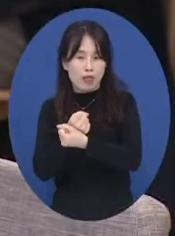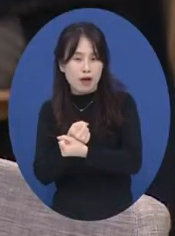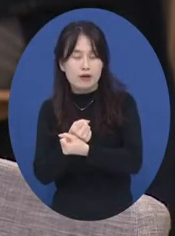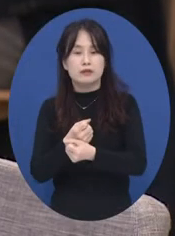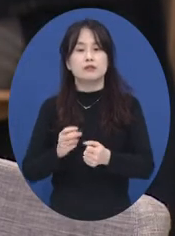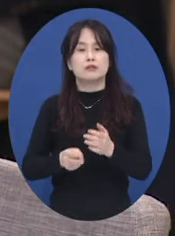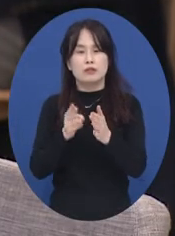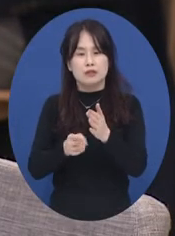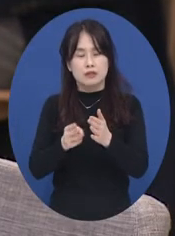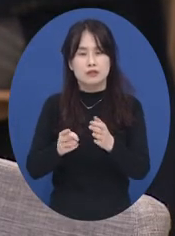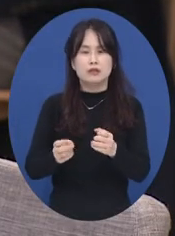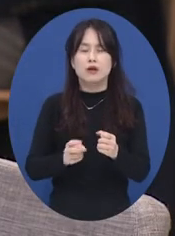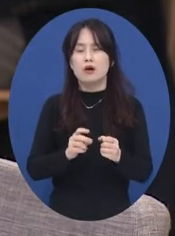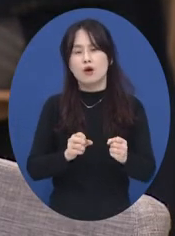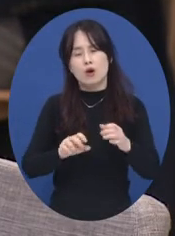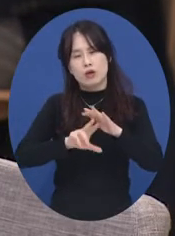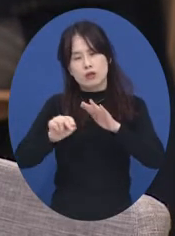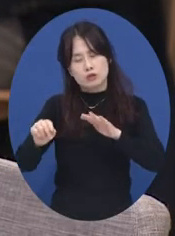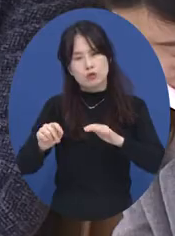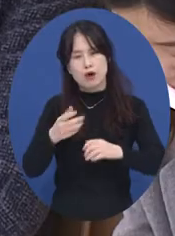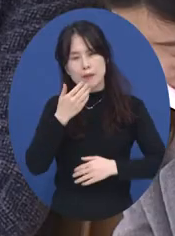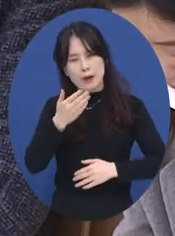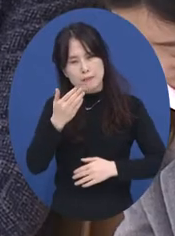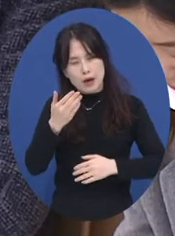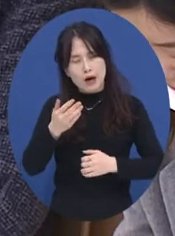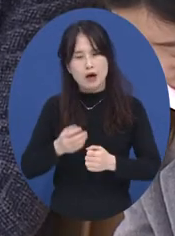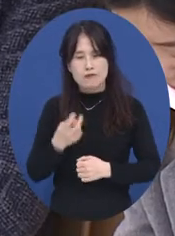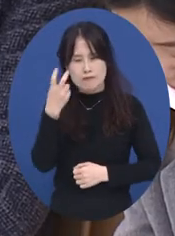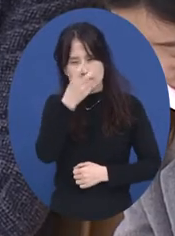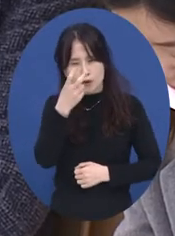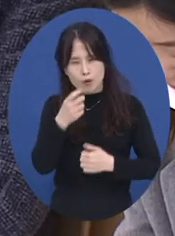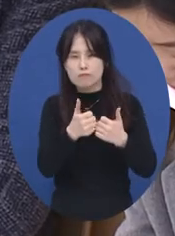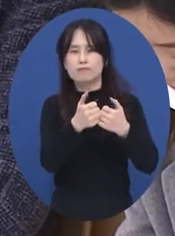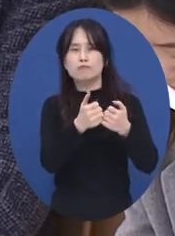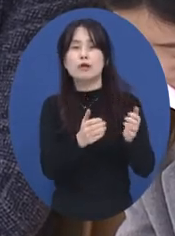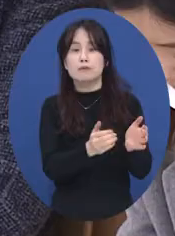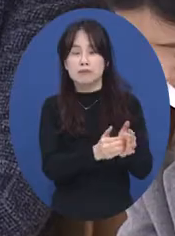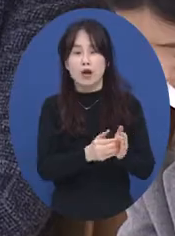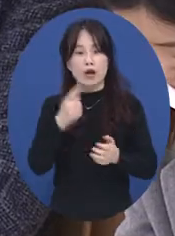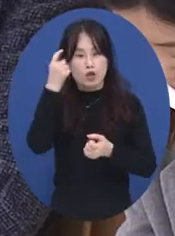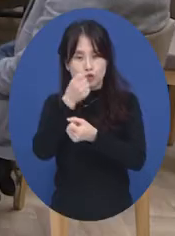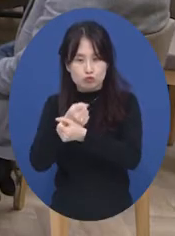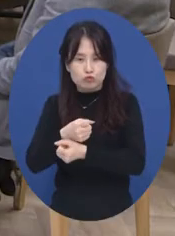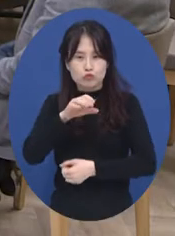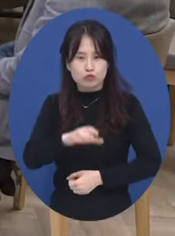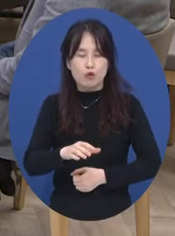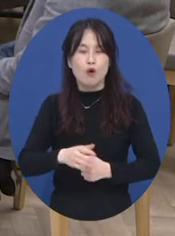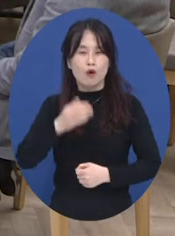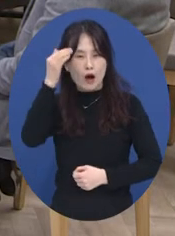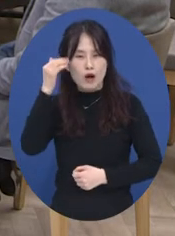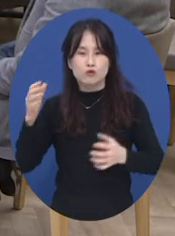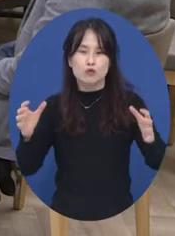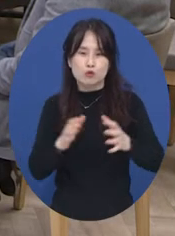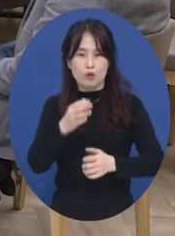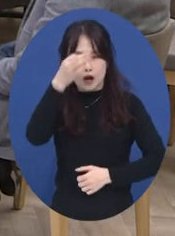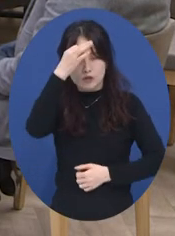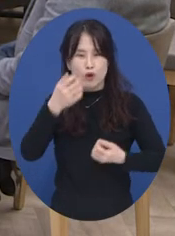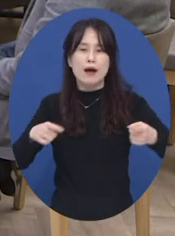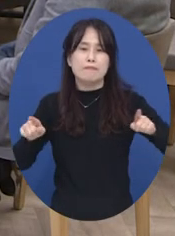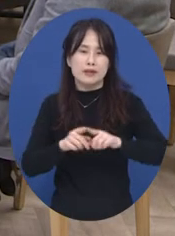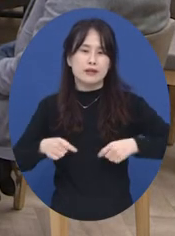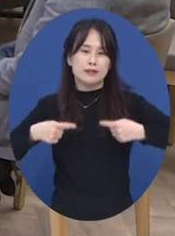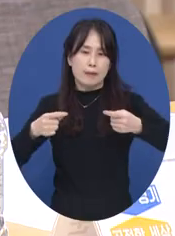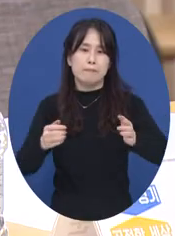노는 재개 및 전철화 구축을 위한 업무협약 의 일환으로 추진하는 사업으로 경기 연구원과 한국 종합 기술일 공동